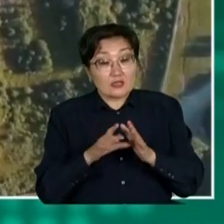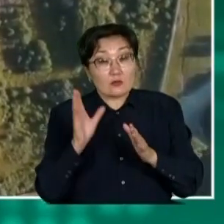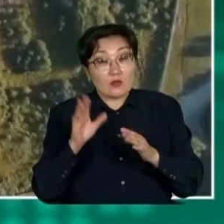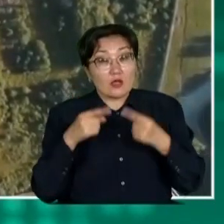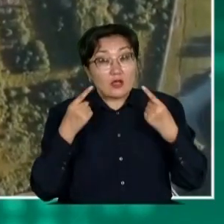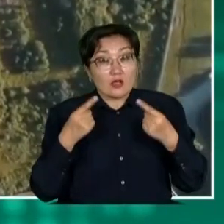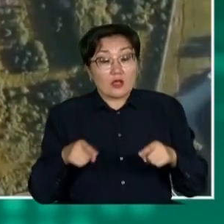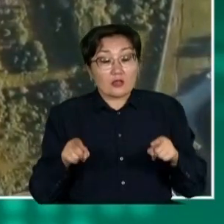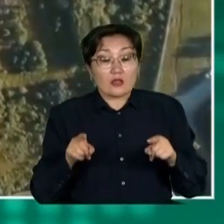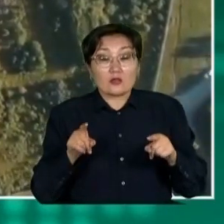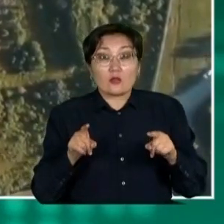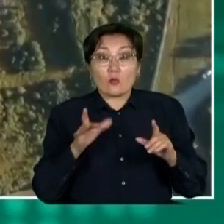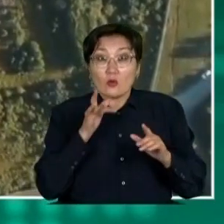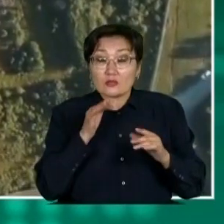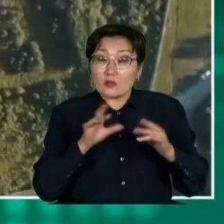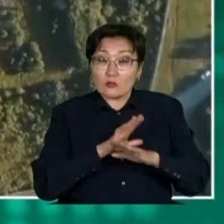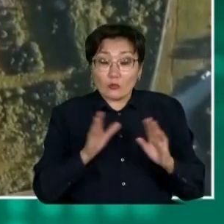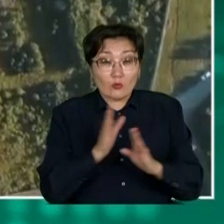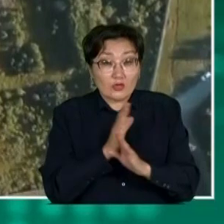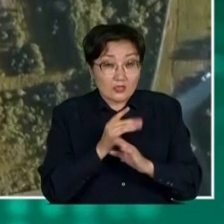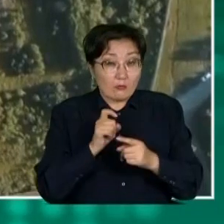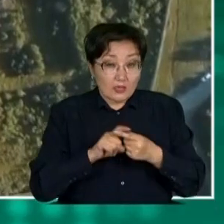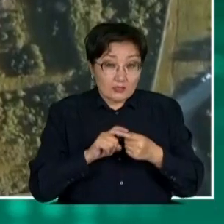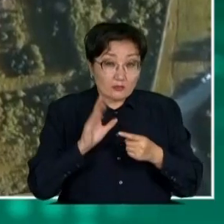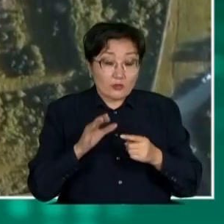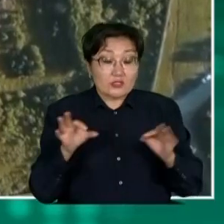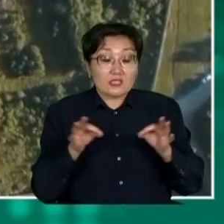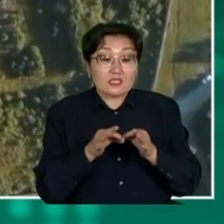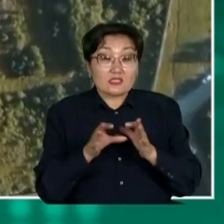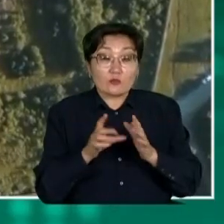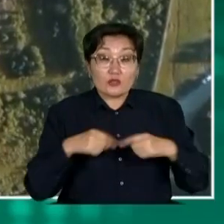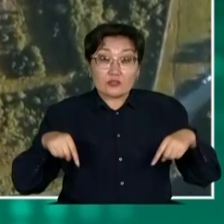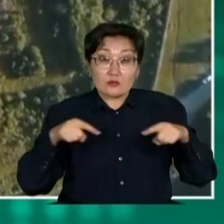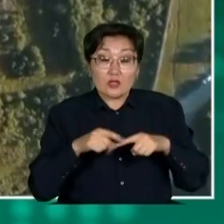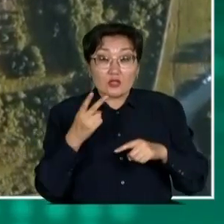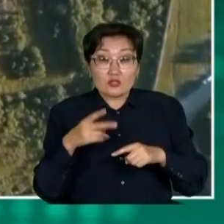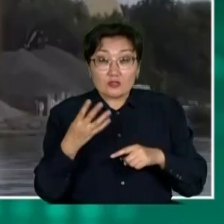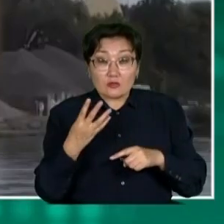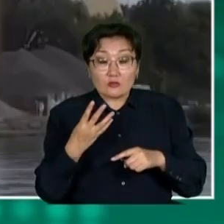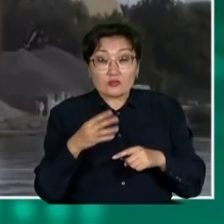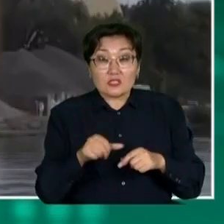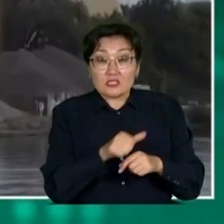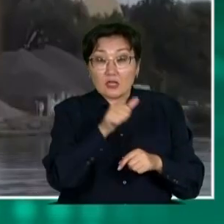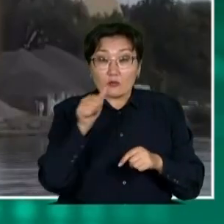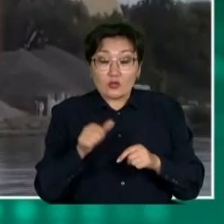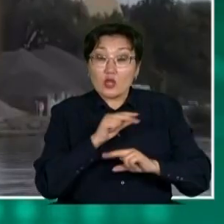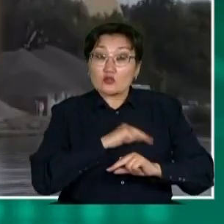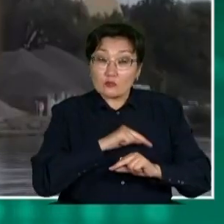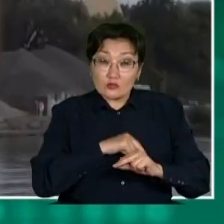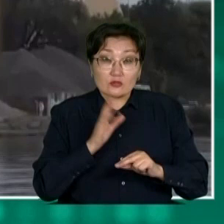болмайды. Ауа райына байланысты болады. Ал атом электростанция ол 24 сағат бойы жұмыс